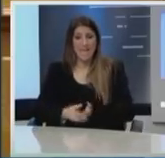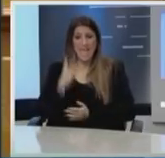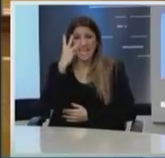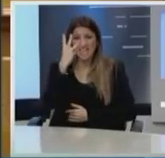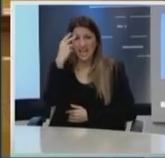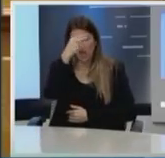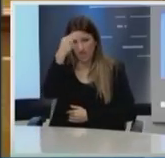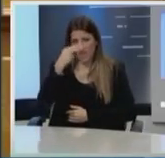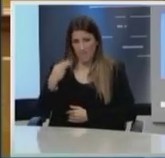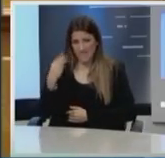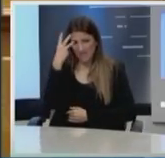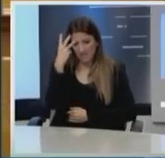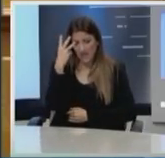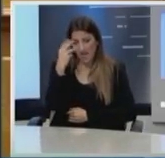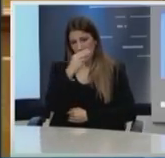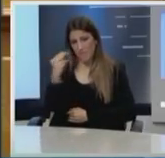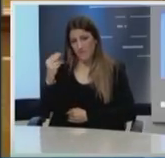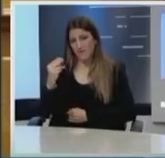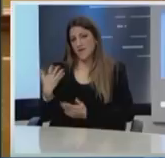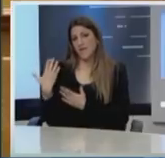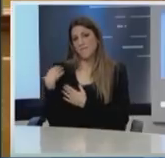θέματα ασχολείται η Επιτροπή της Υγείας.